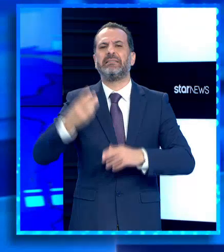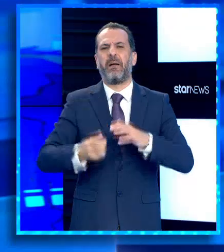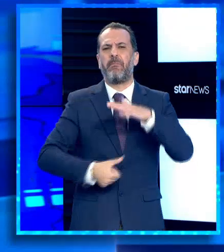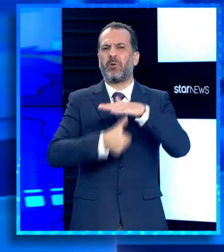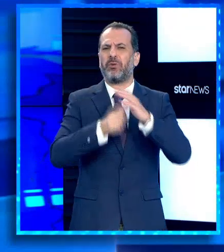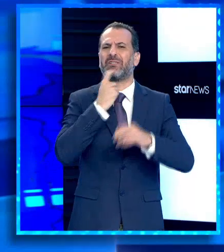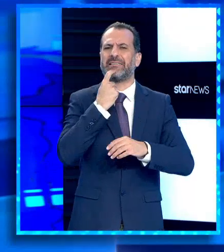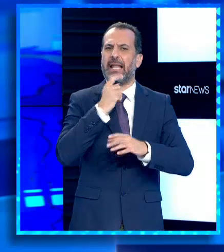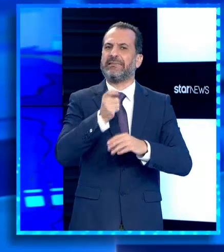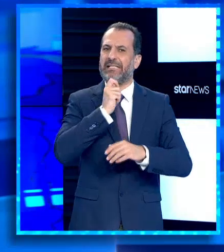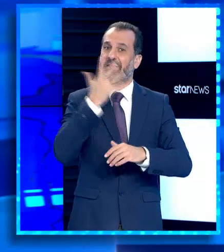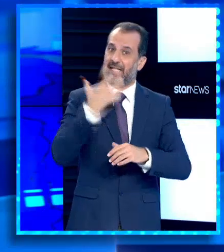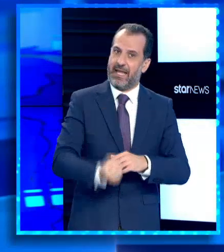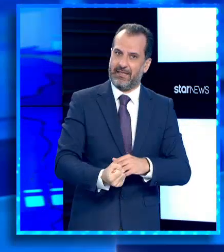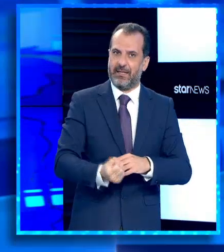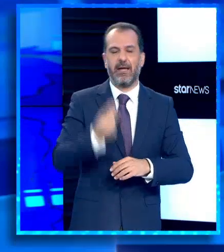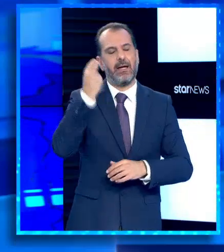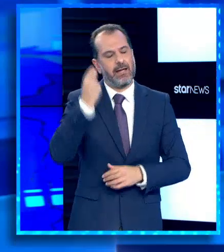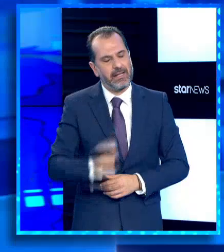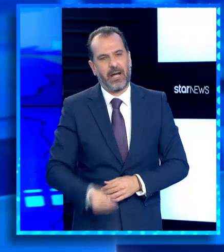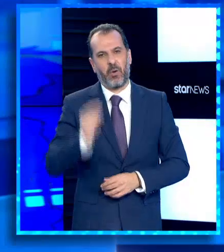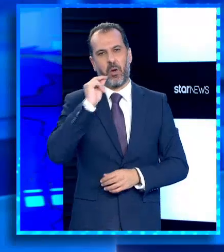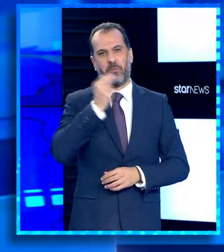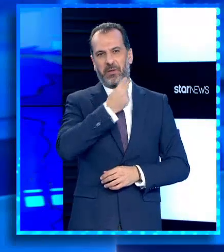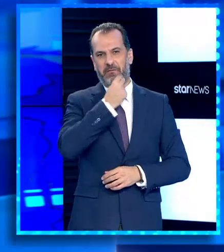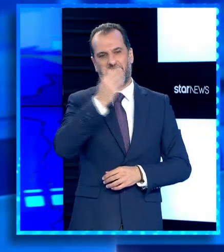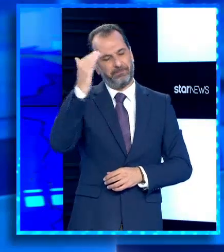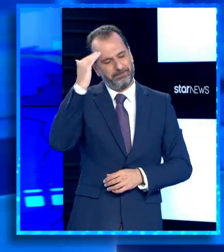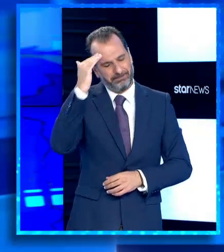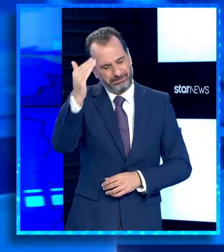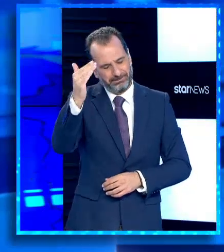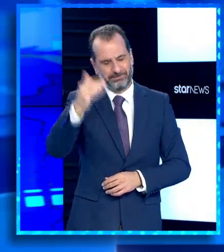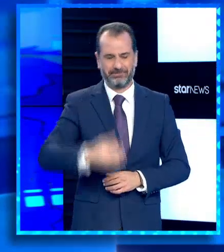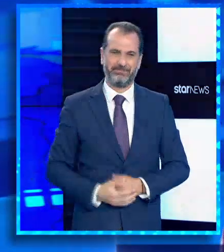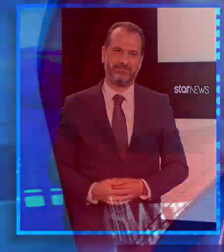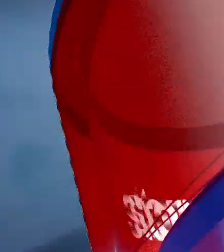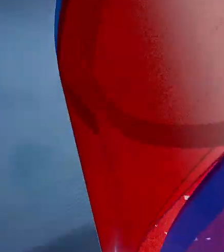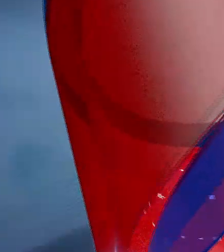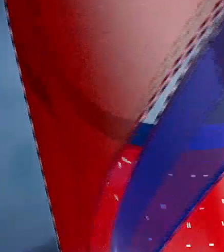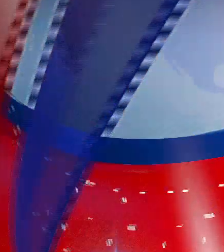ΣΥΡΙΖΑ, Στέφανος Κασελάκης. Κυρίες και κύριοι, καλό και χαρούμενο απόγευμα να έχετε. Γεια σας.